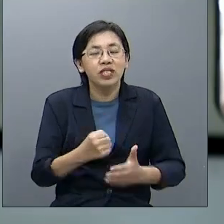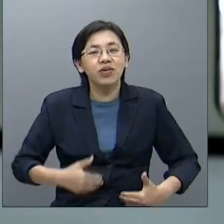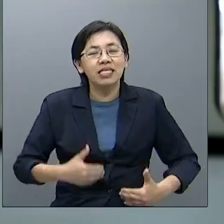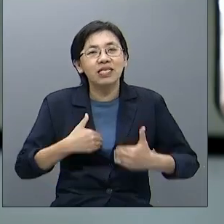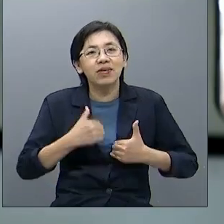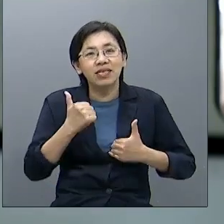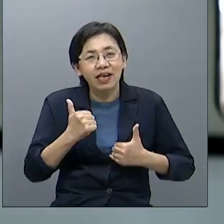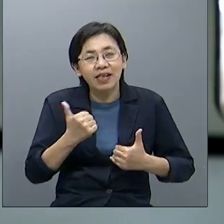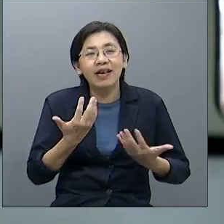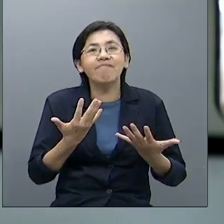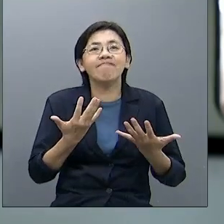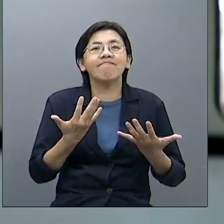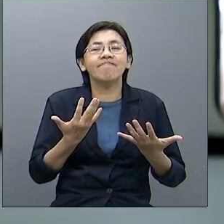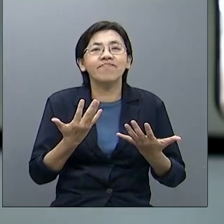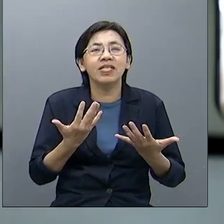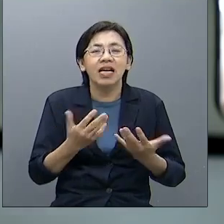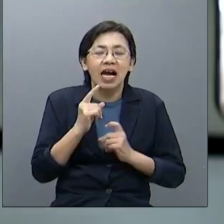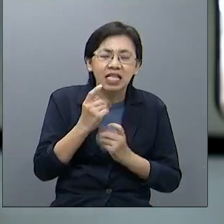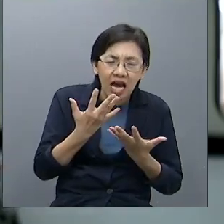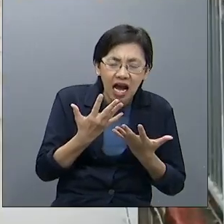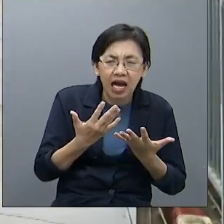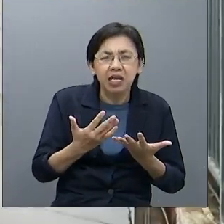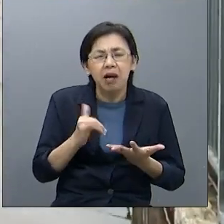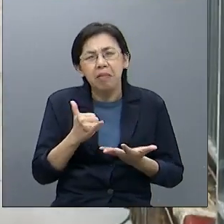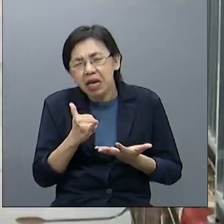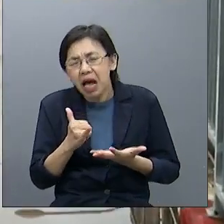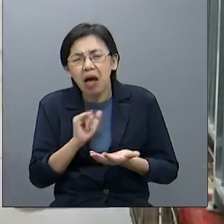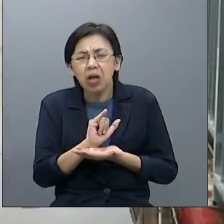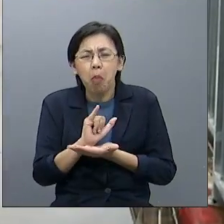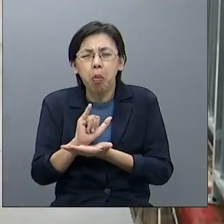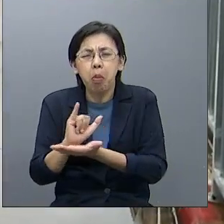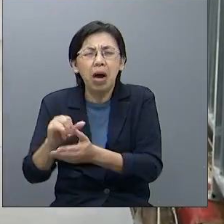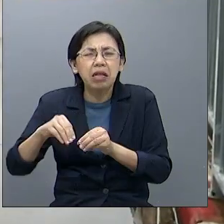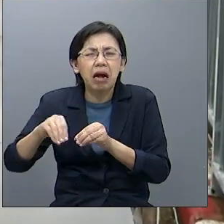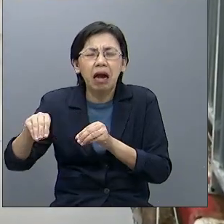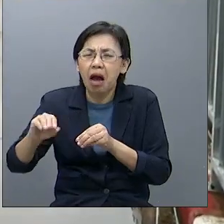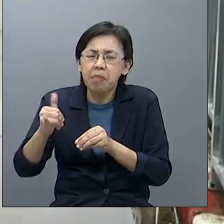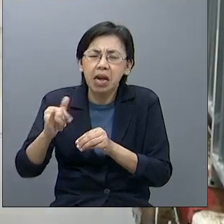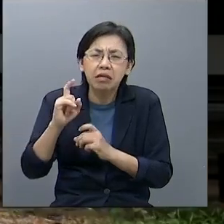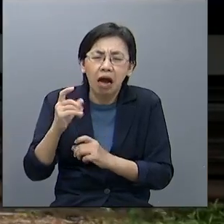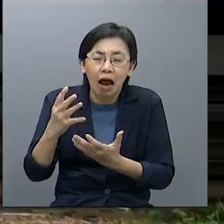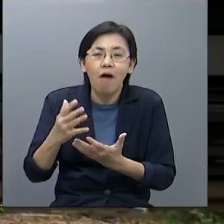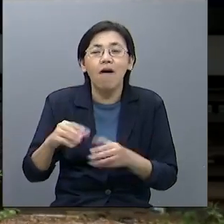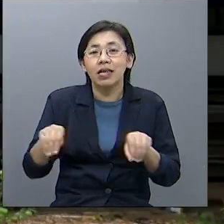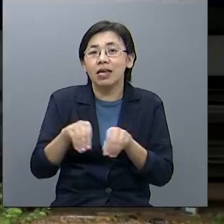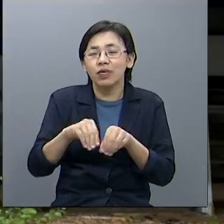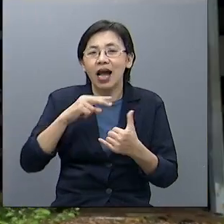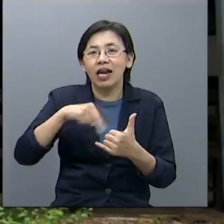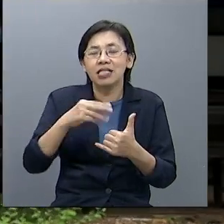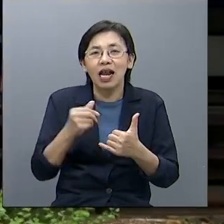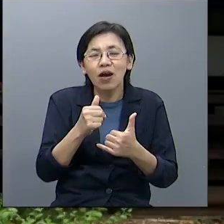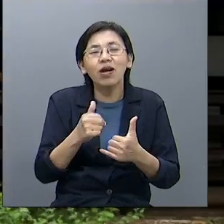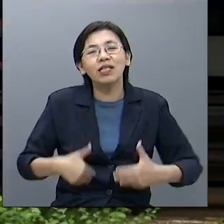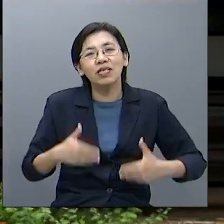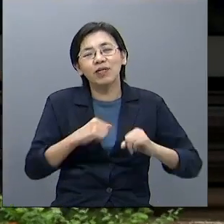ดพ้นการเสี่ยงการเสียชีวิตของคนไข้เฮาก็ขอความขอบใจที่ทั้งไทยและทั้งลาวเนาะที่ว่าเพิ่นได้ม